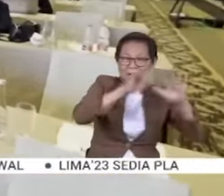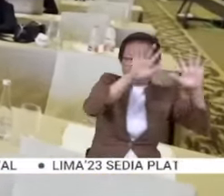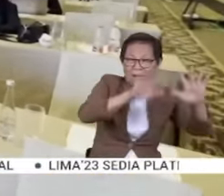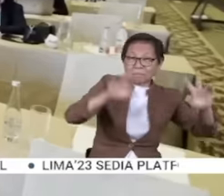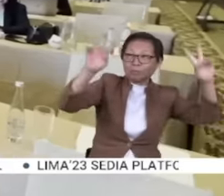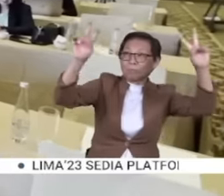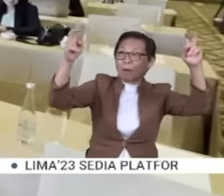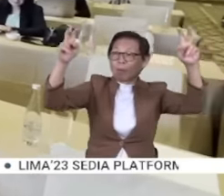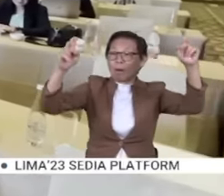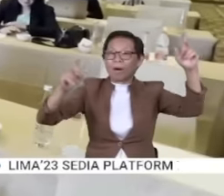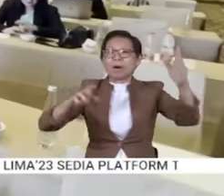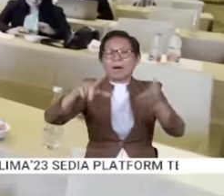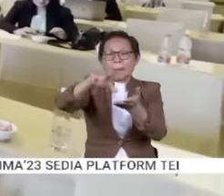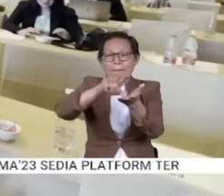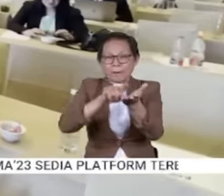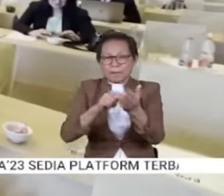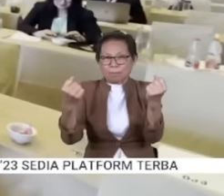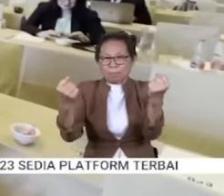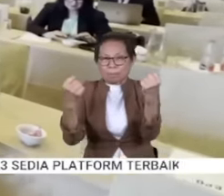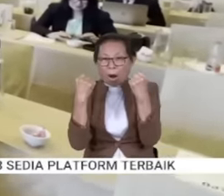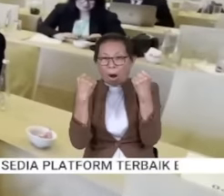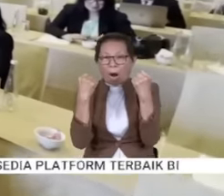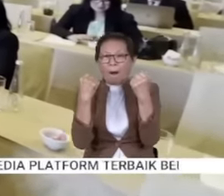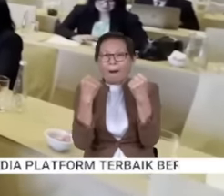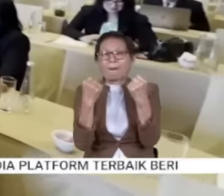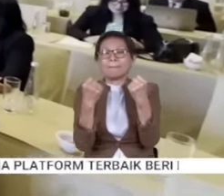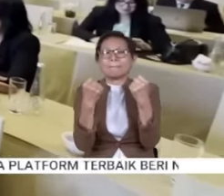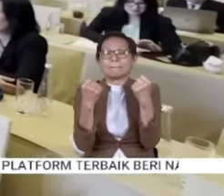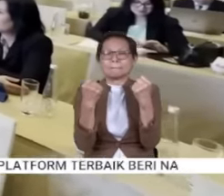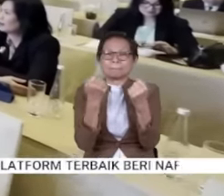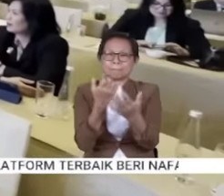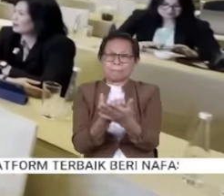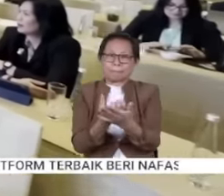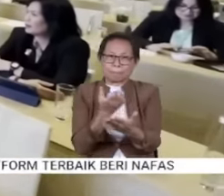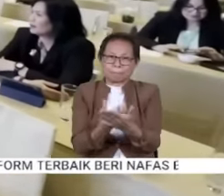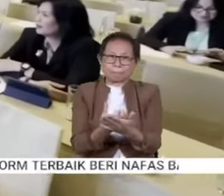bertemakan media memperkasai kemampuan ekonomi